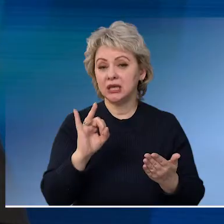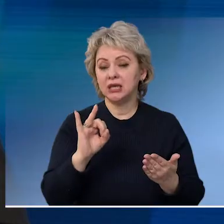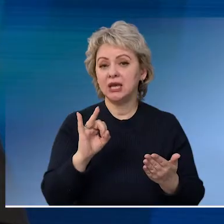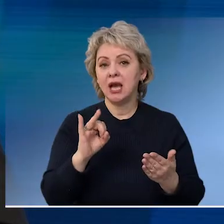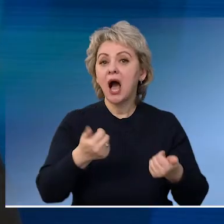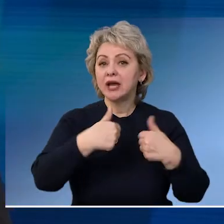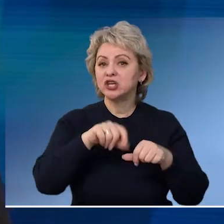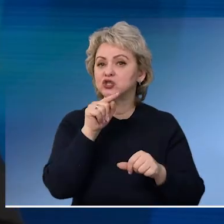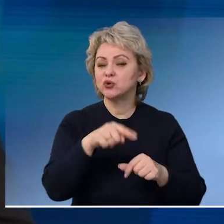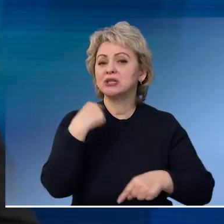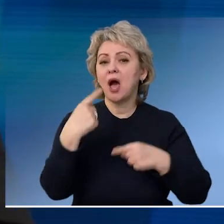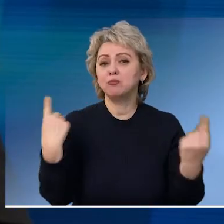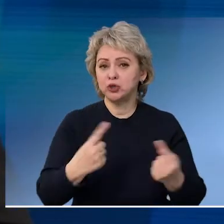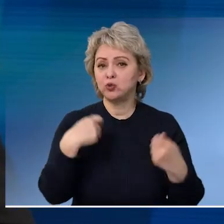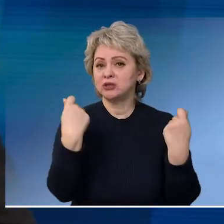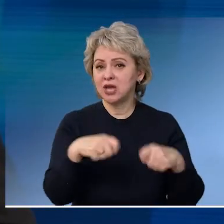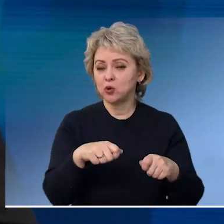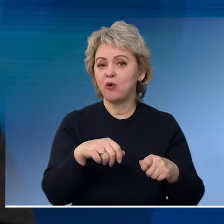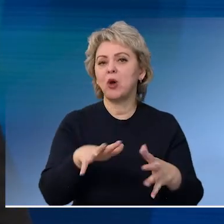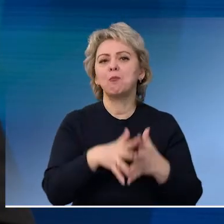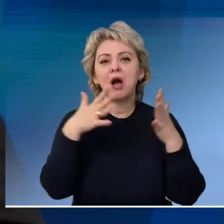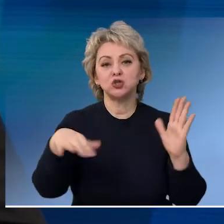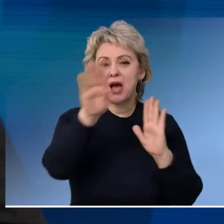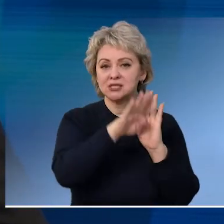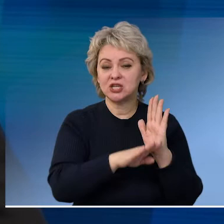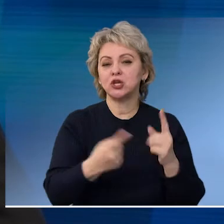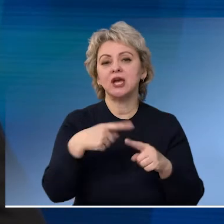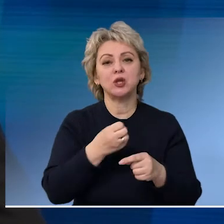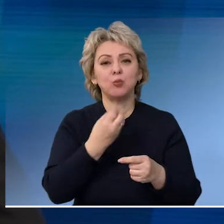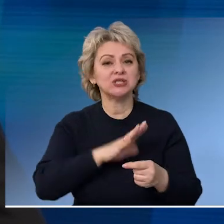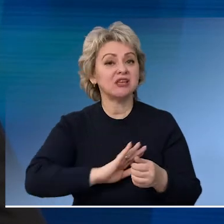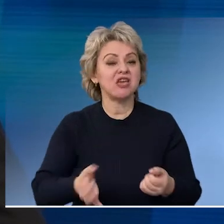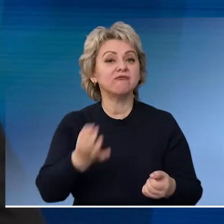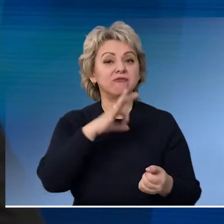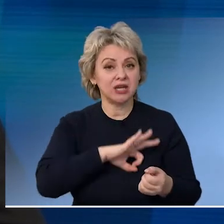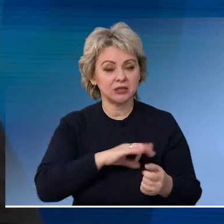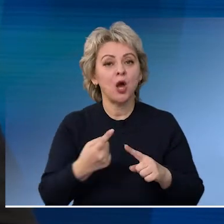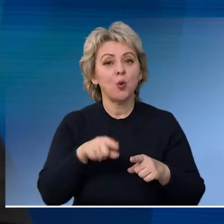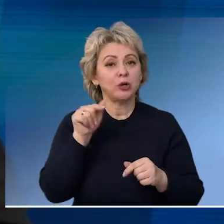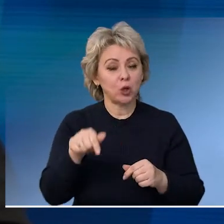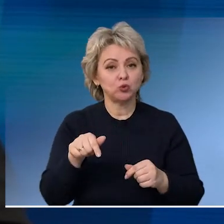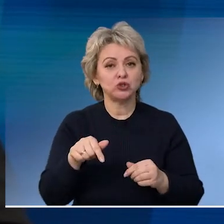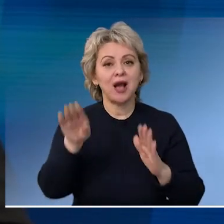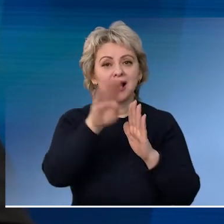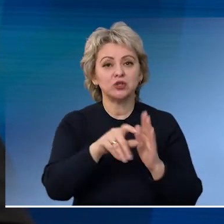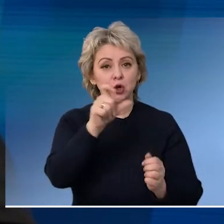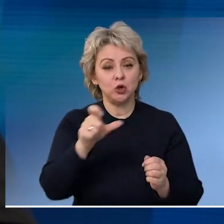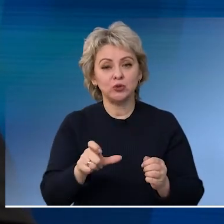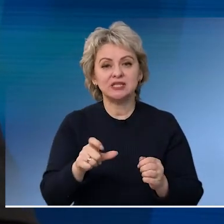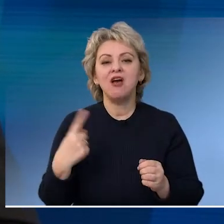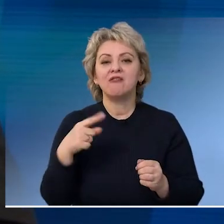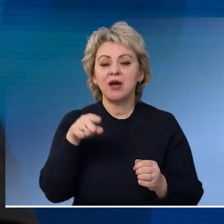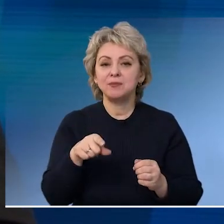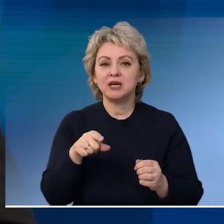и организовать там традиционную торговлю, да, с большим ассортиментом, это просто невыгодно, потому что там категория